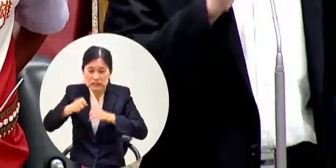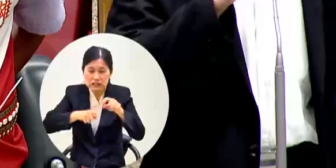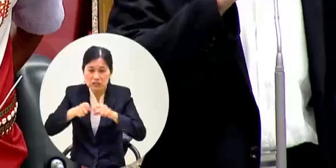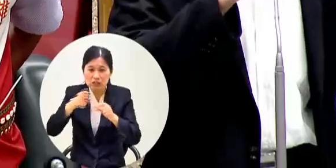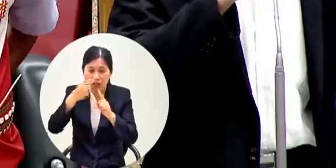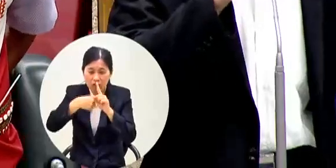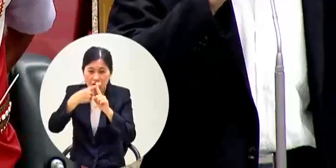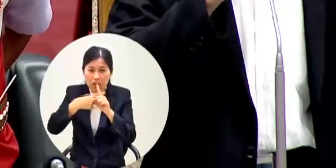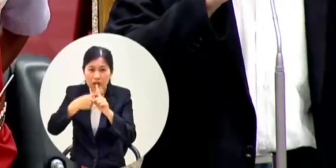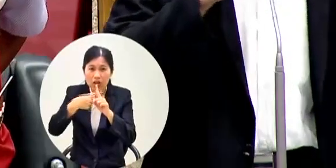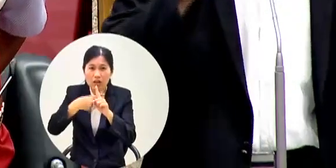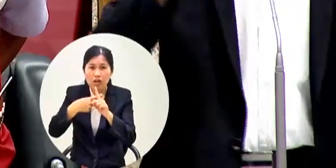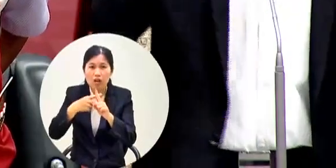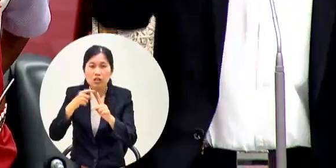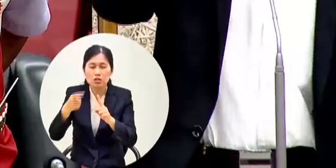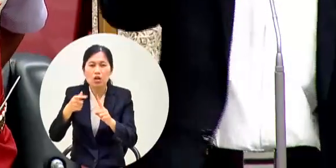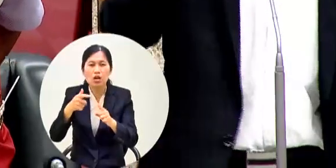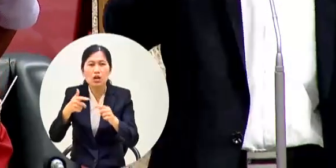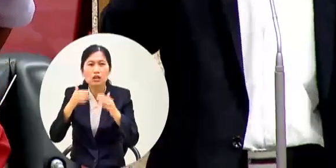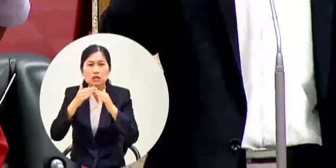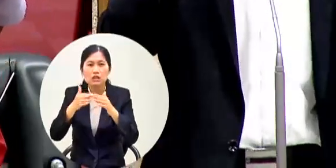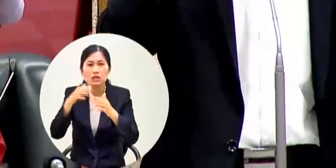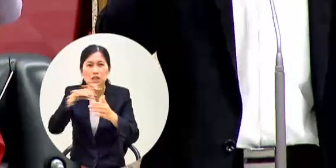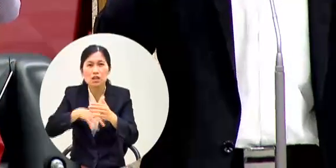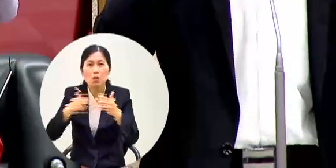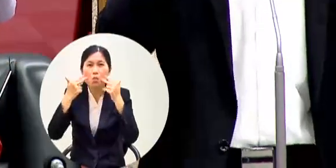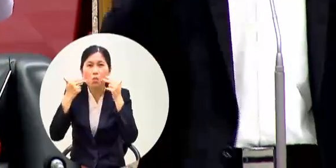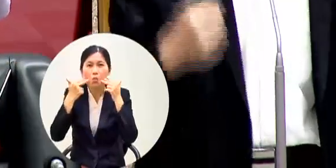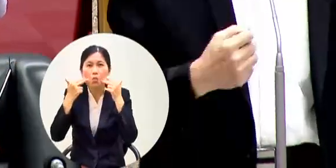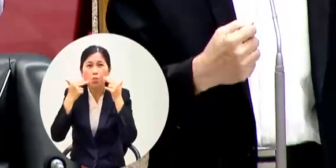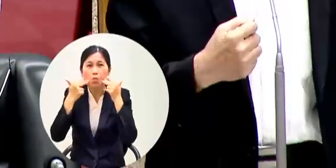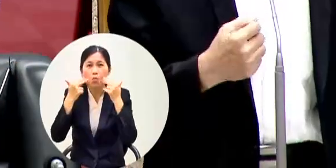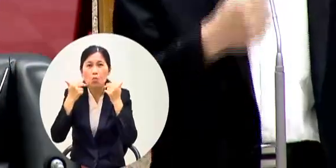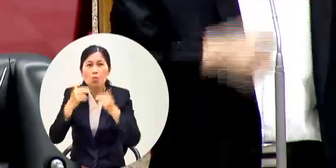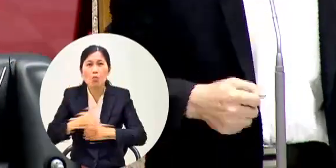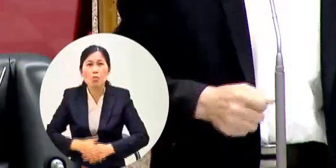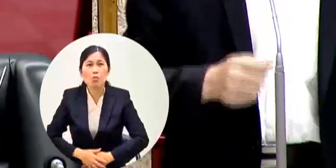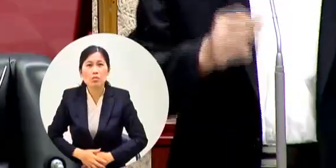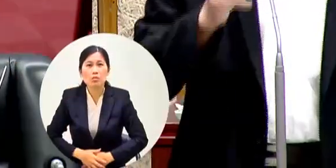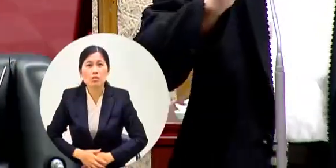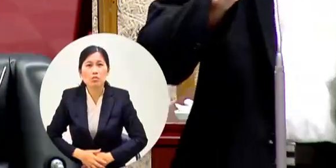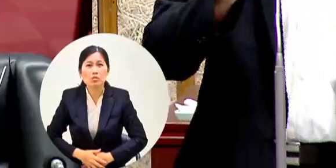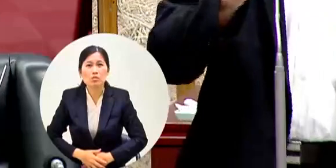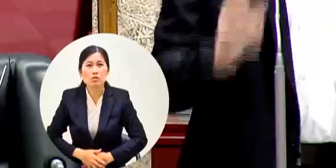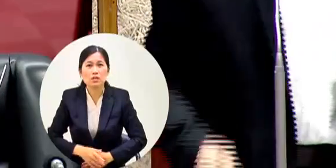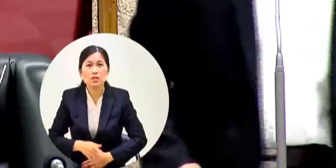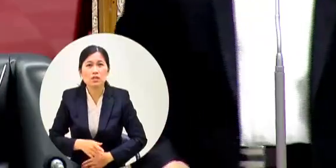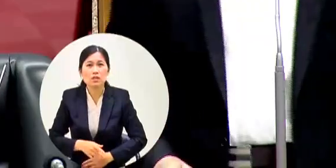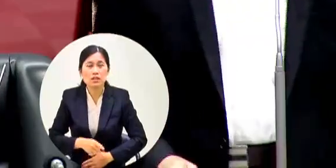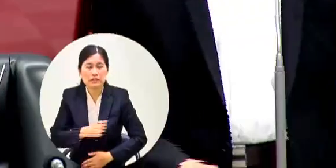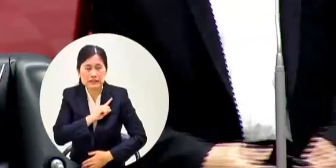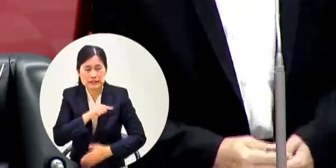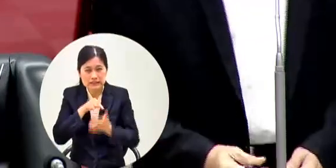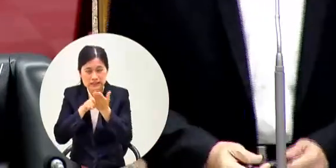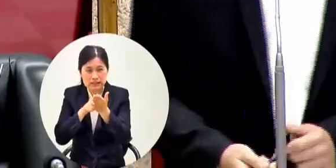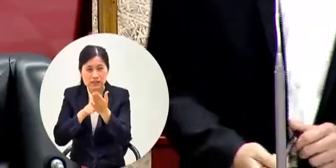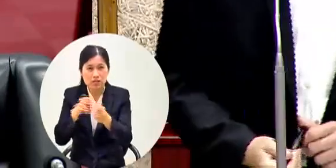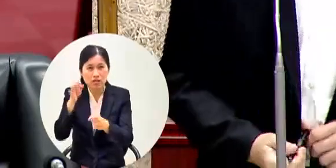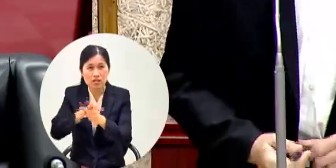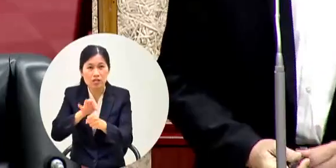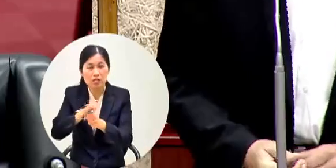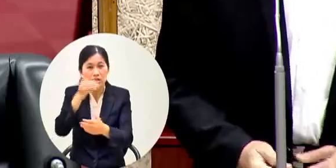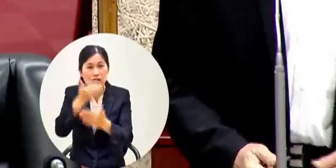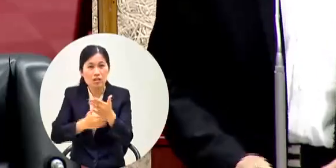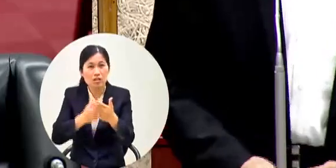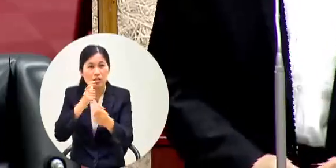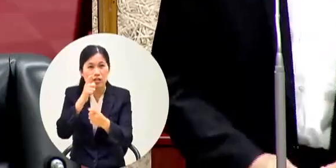面啊，所以希望我们再另外选其他的地方啊。刚刚提到说茂林那个地方为什么会有这样重测的一个计划，